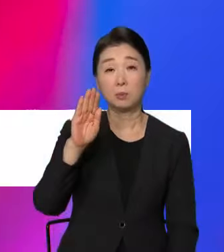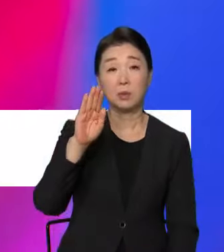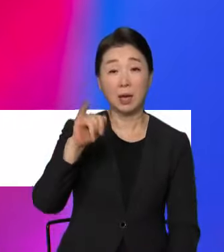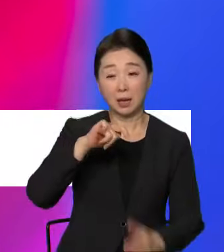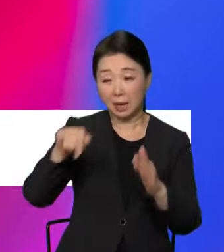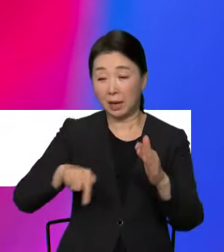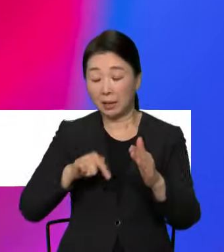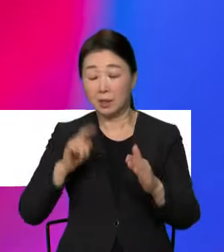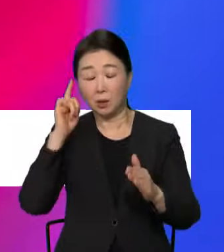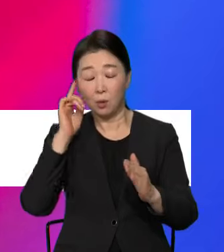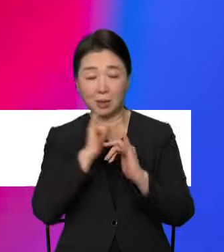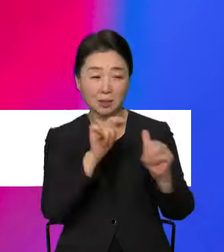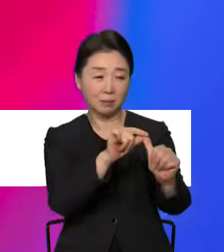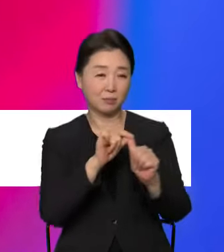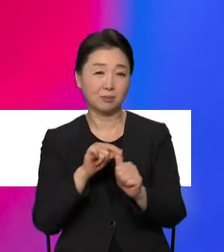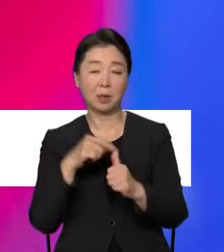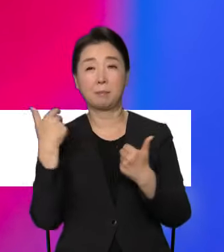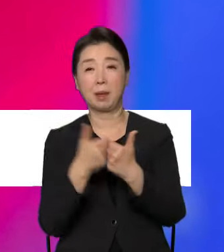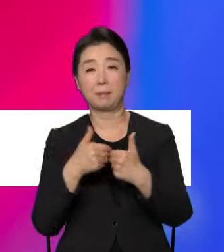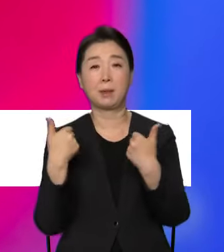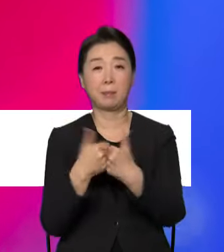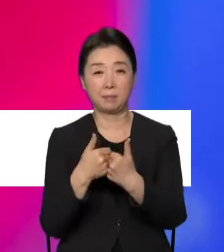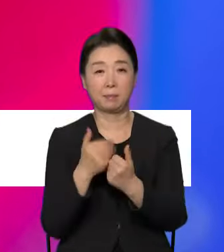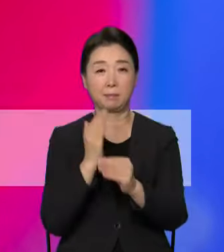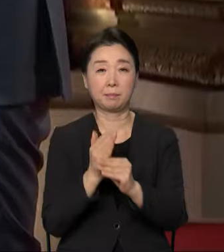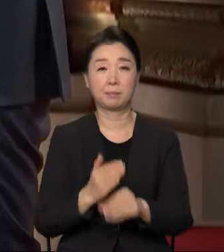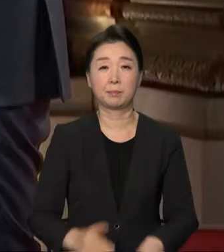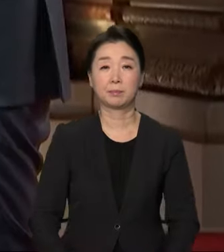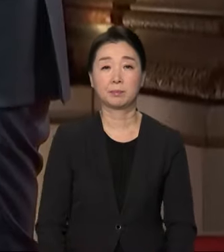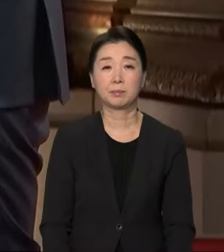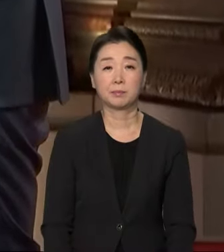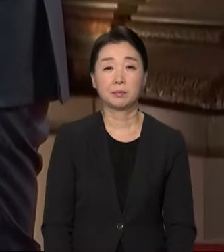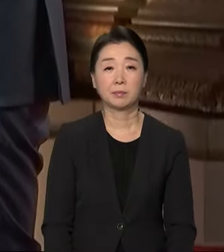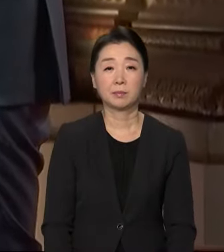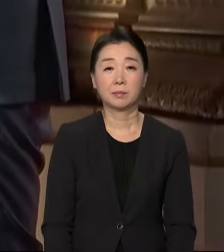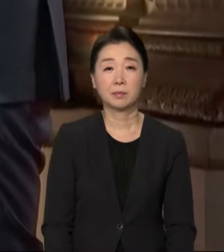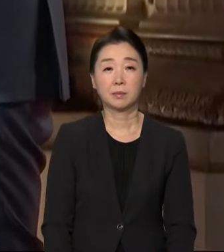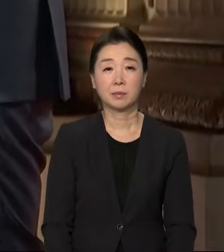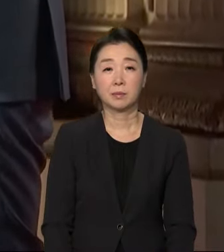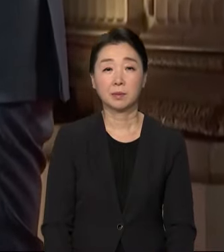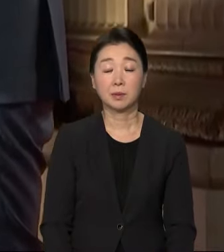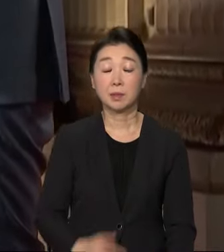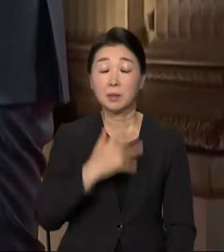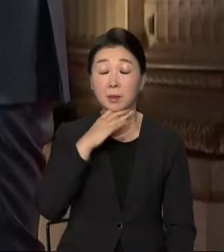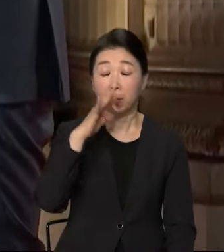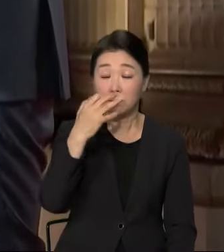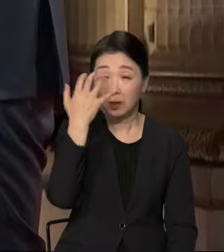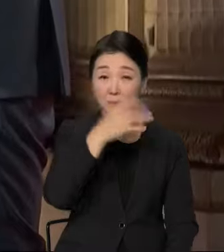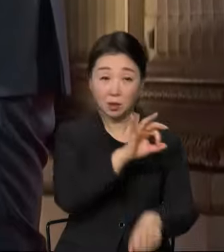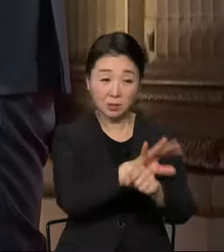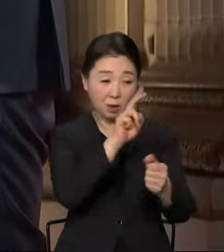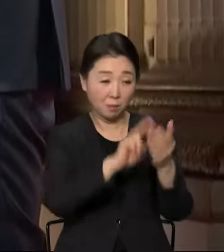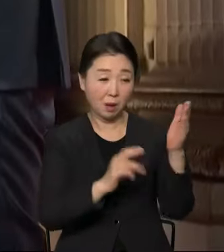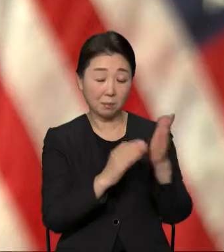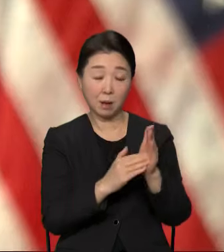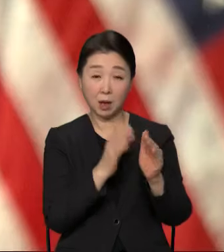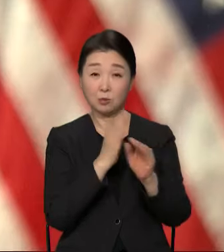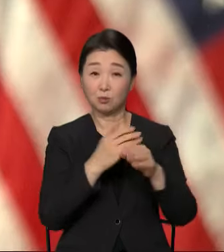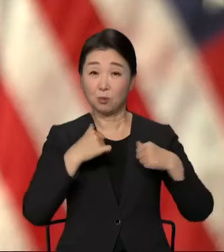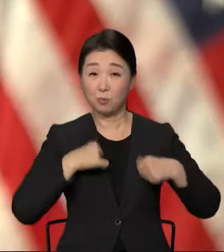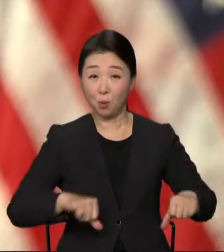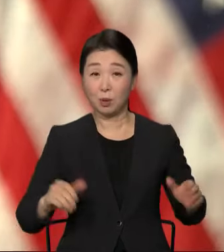벌써부터 임명 반대 목소리가 커지고 있는 것으로 전해집니다. 이 때문에 미성년자 성매매 의혹으로 중도 낙마한 맷